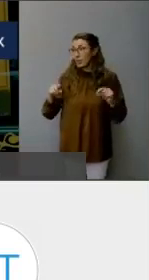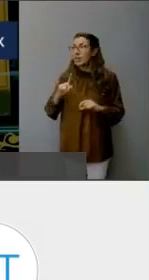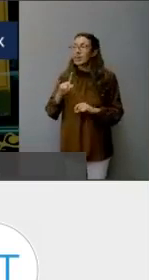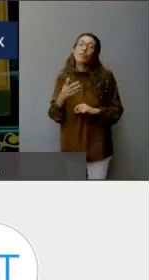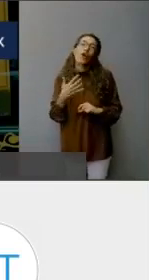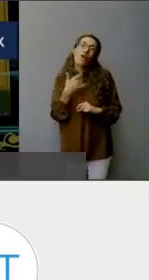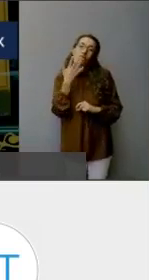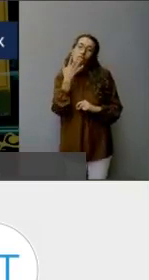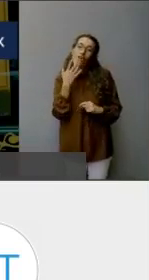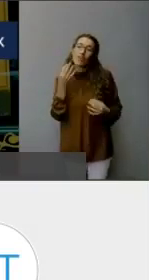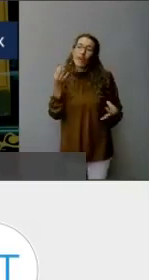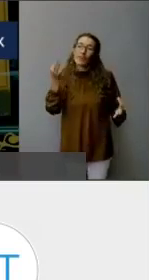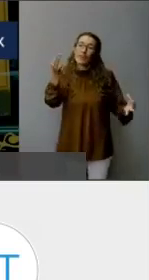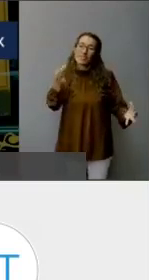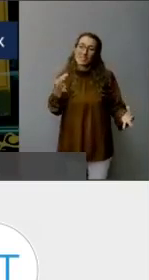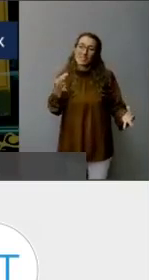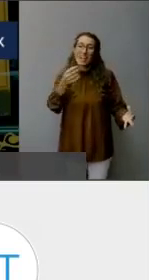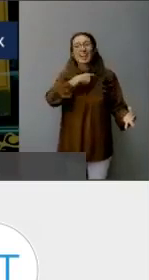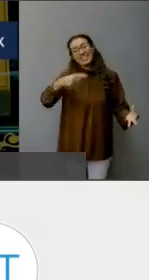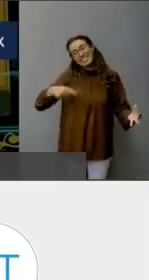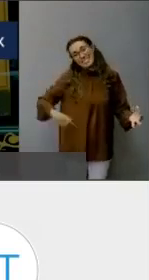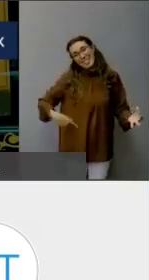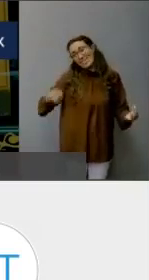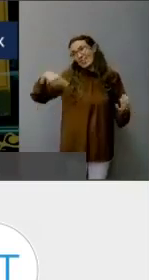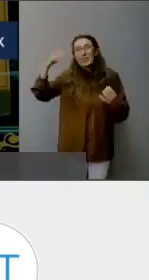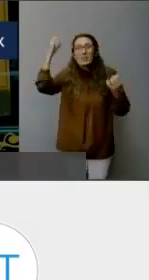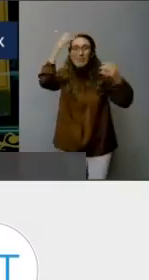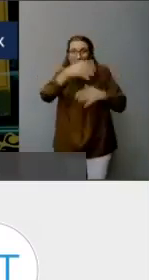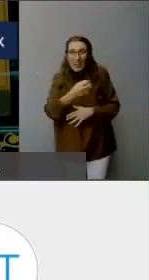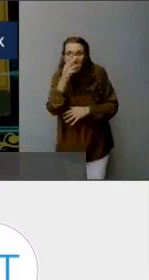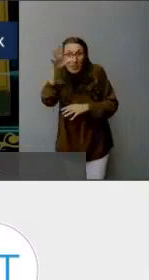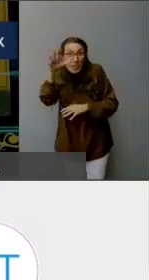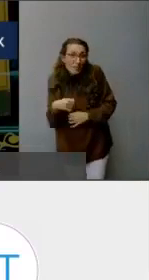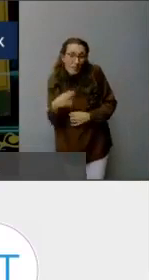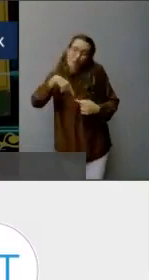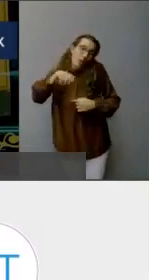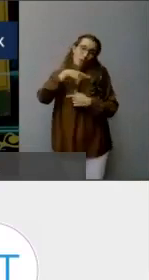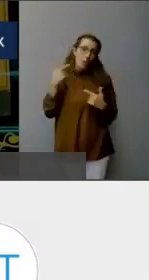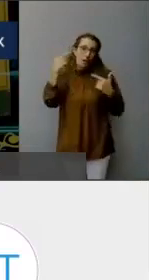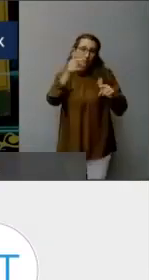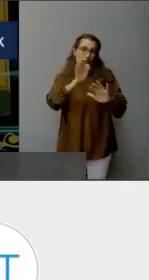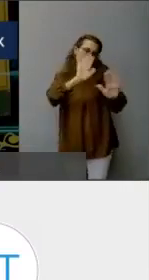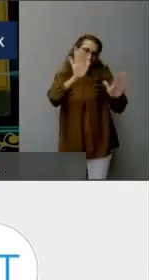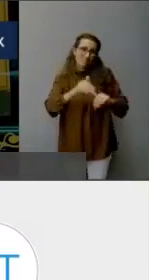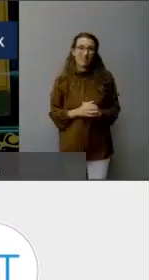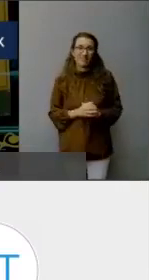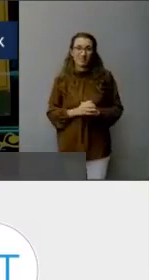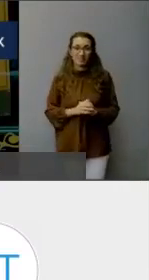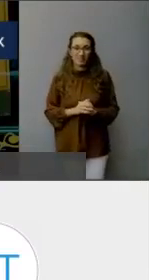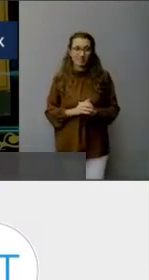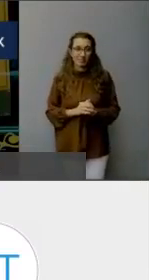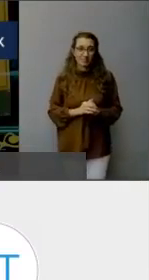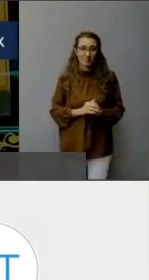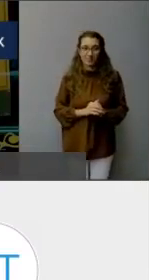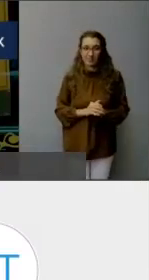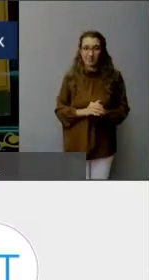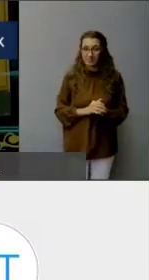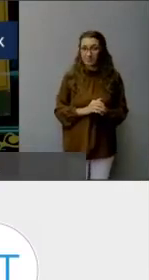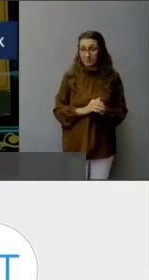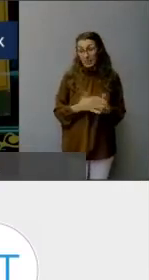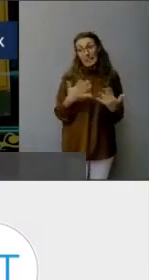sindaco ma si è dimenticato che la facciamo noi vale allora gara di favore per favore allora riassumendo